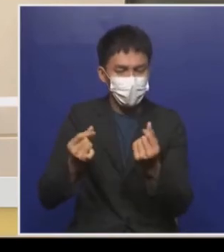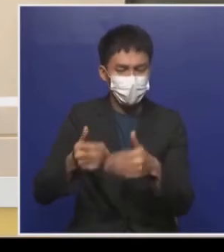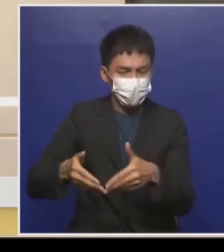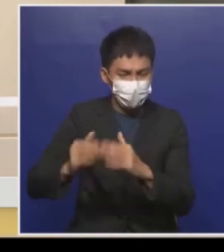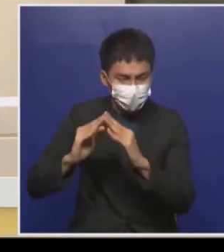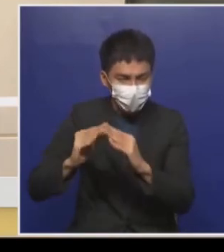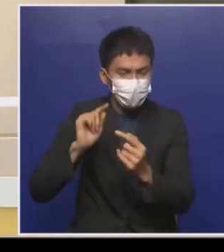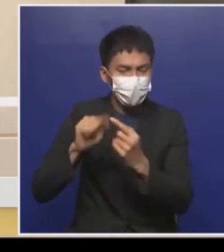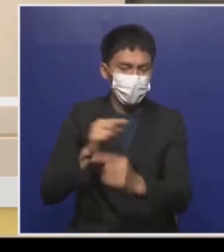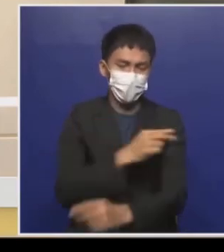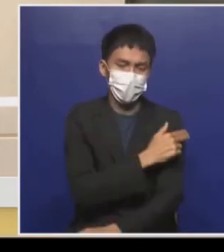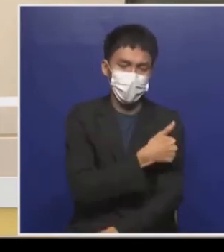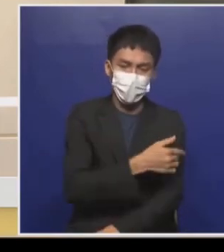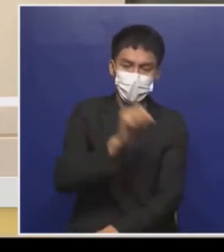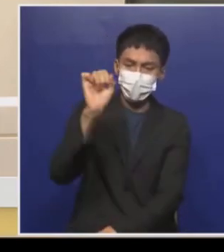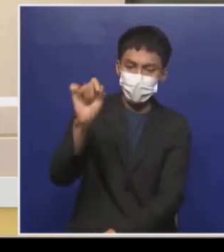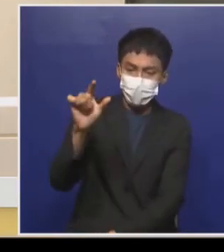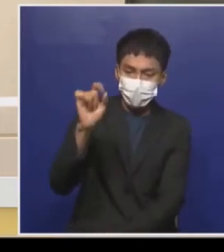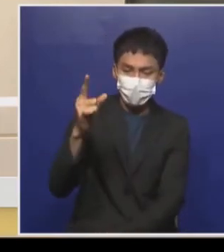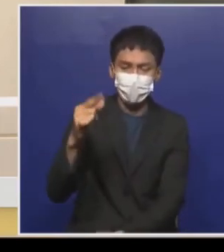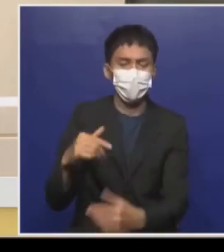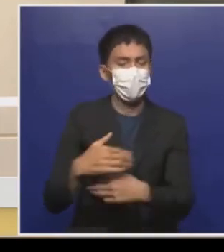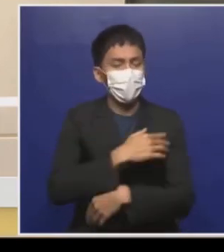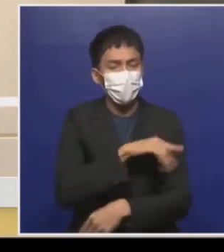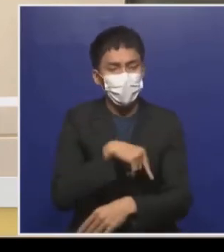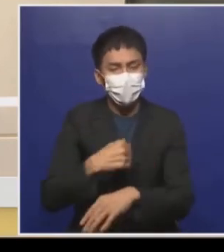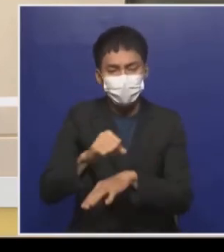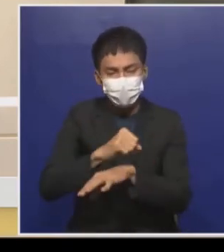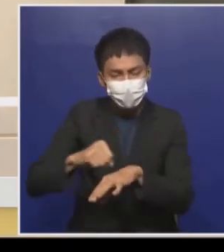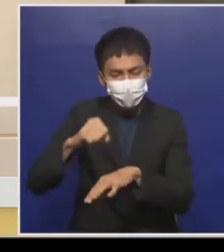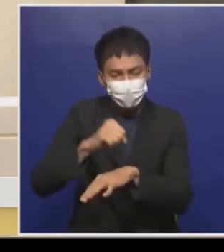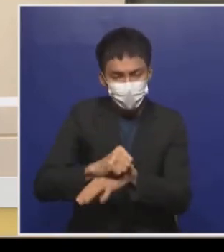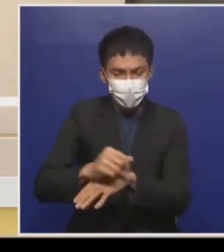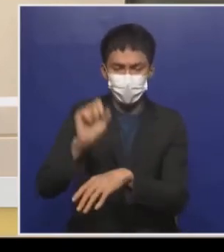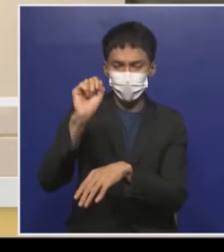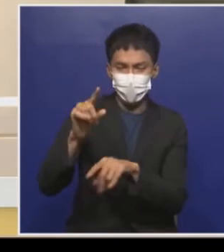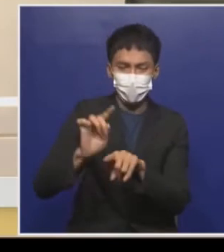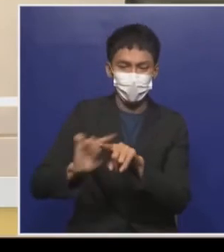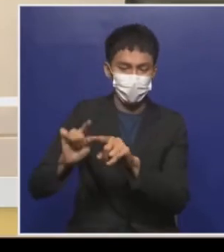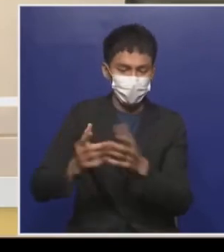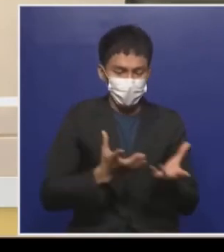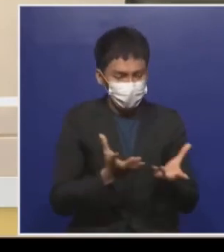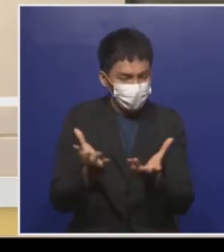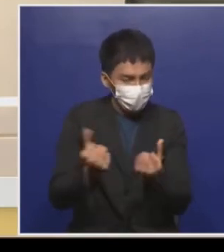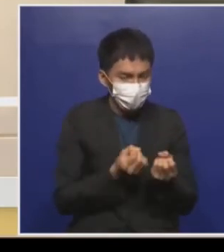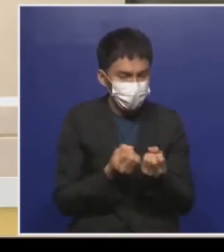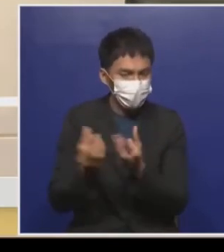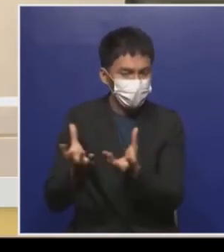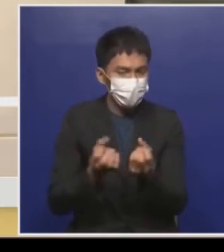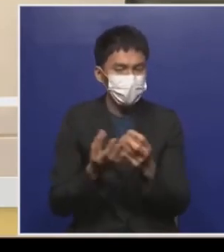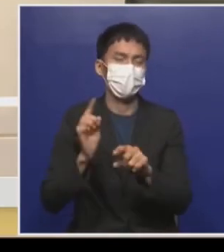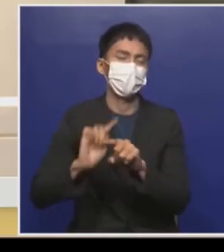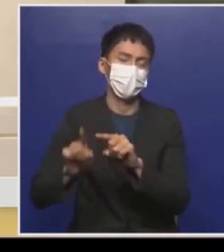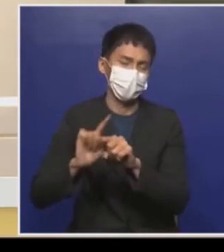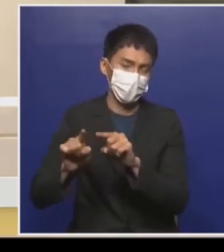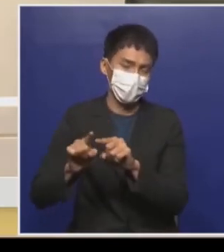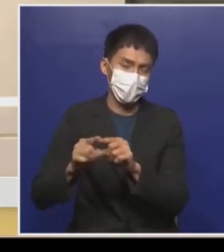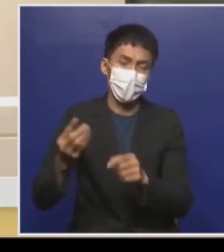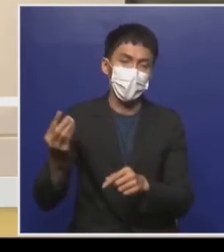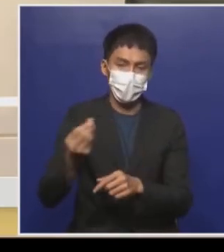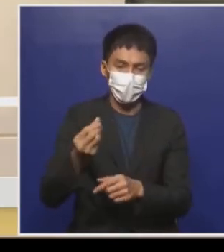วันนี้